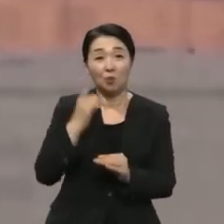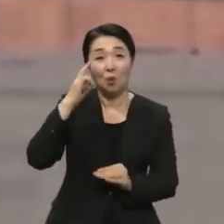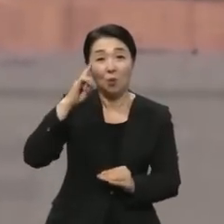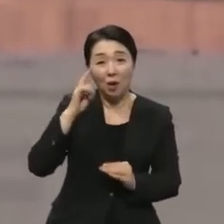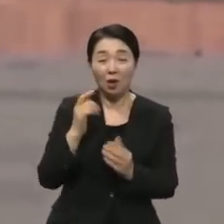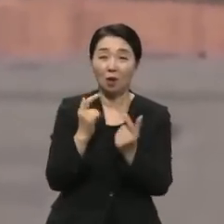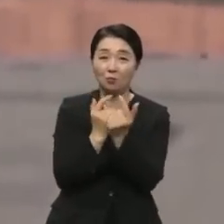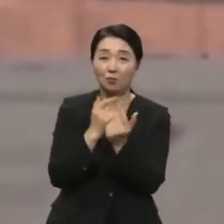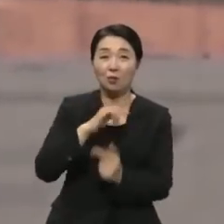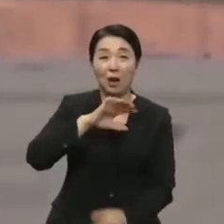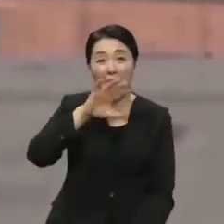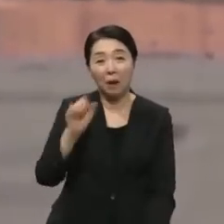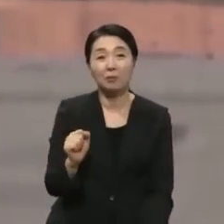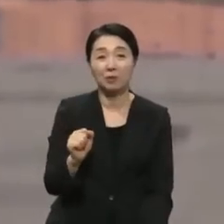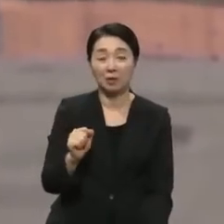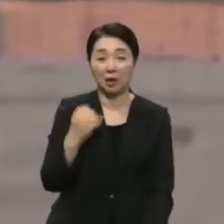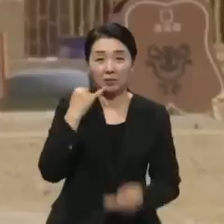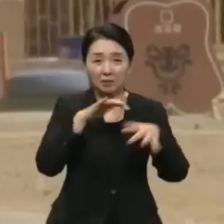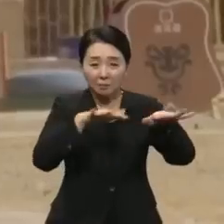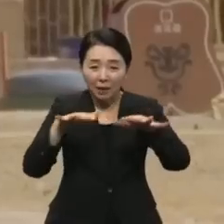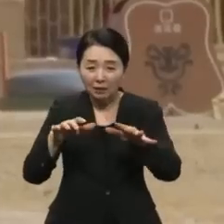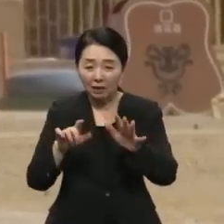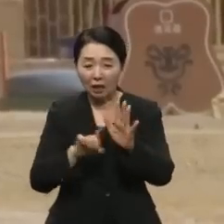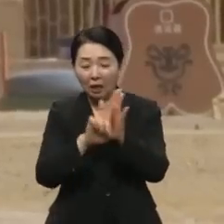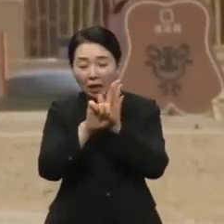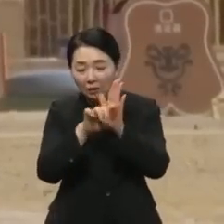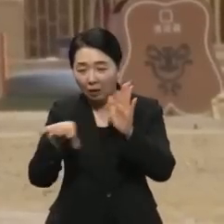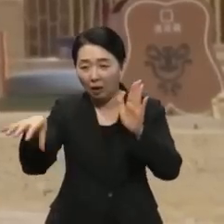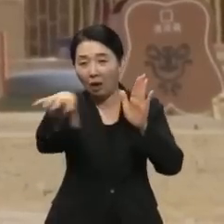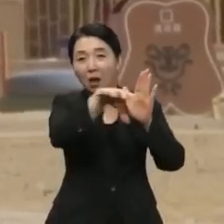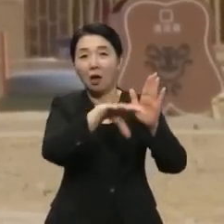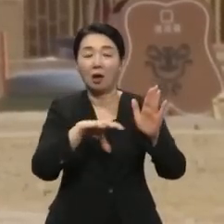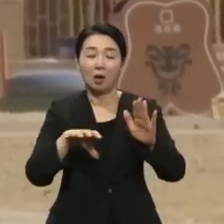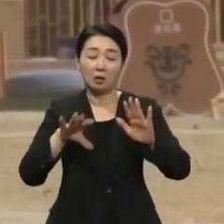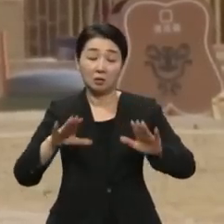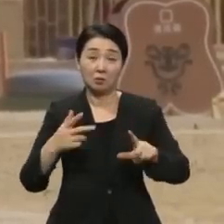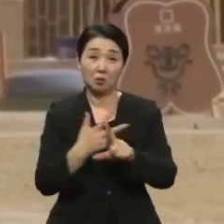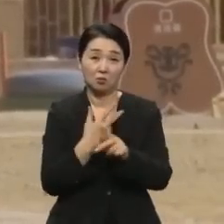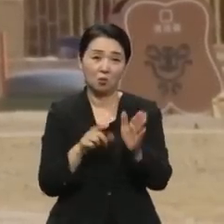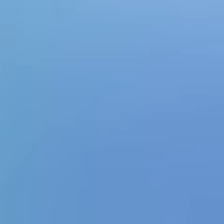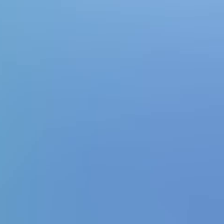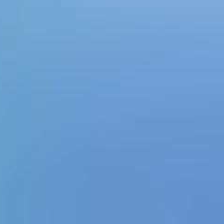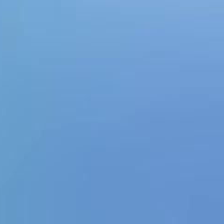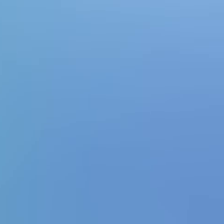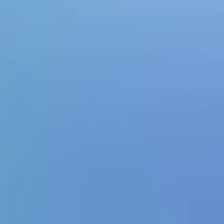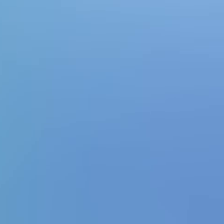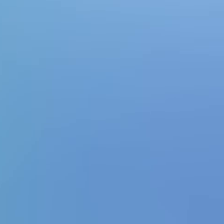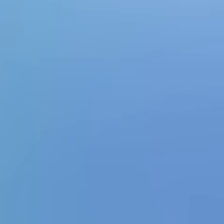북아프리카, 지중해의 기온이 이번 주 40도가 넘을 것이라고 전망했습니다.